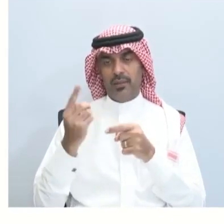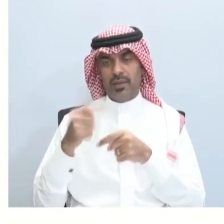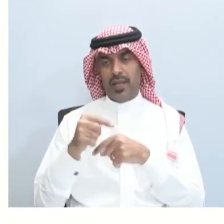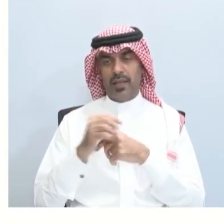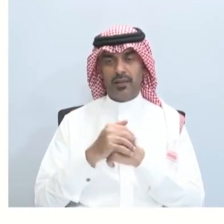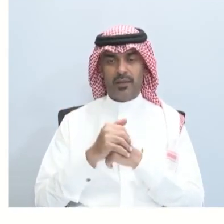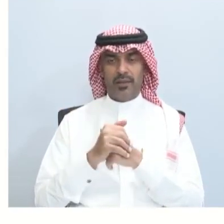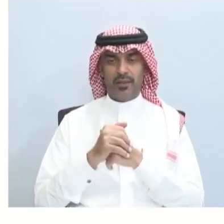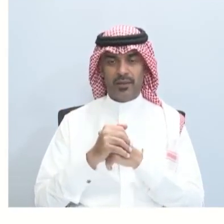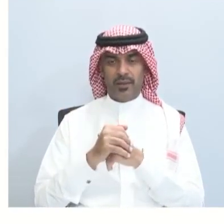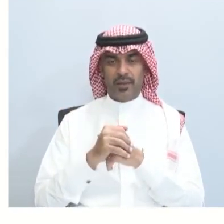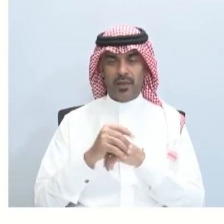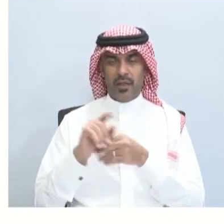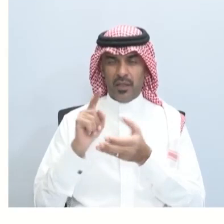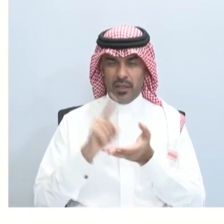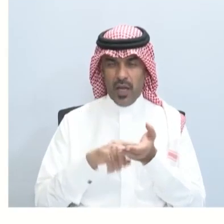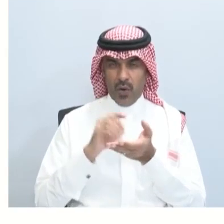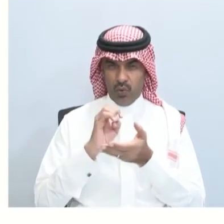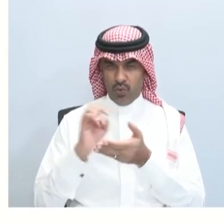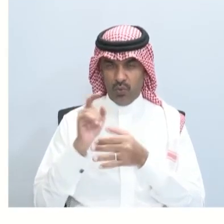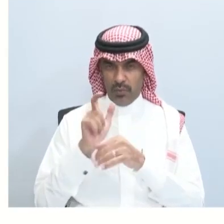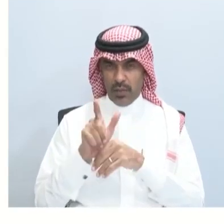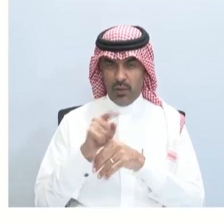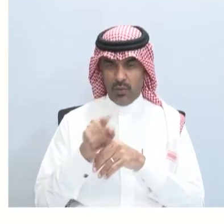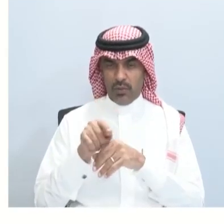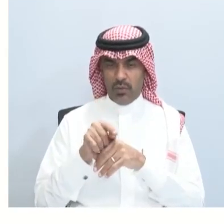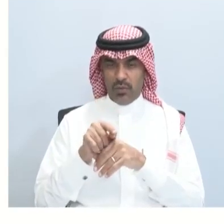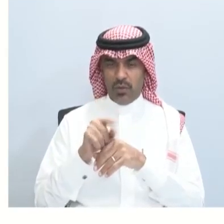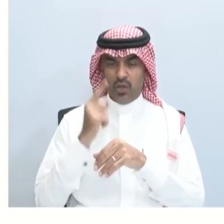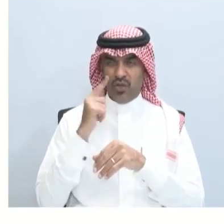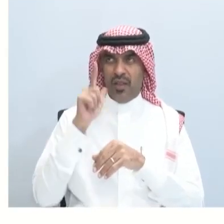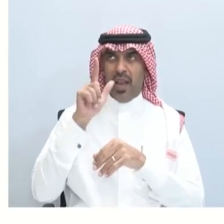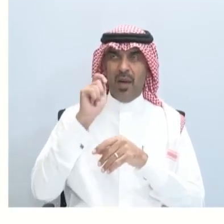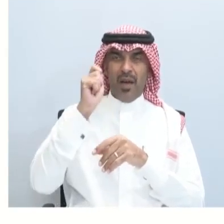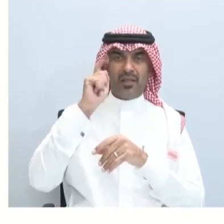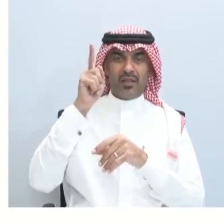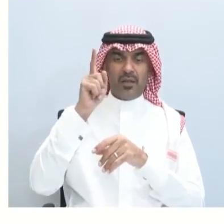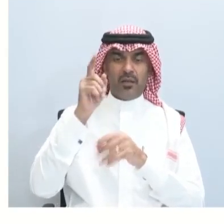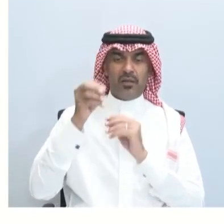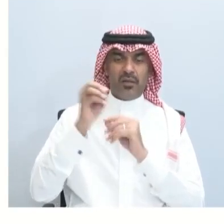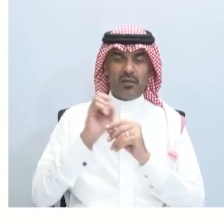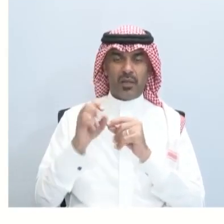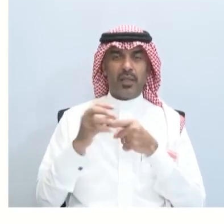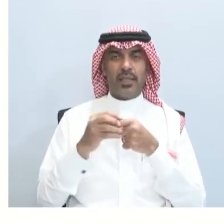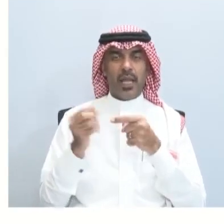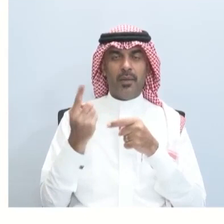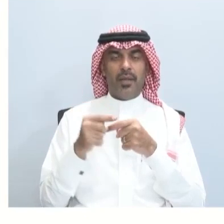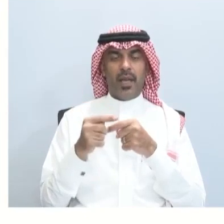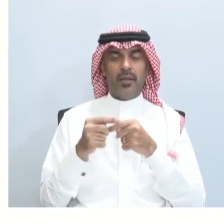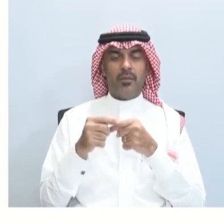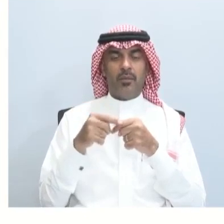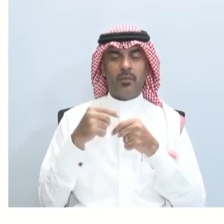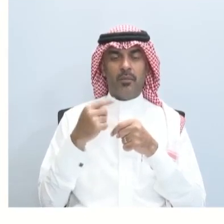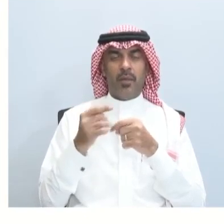عشر للتحقق عوض علام في المتباينه الاصليه بسالب احدى عشر ثم